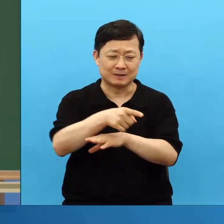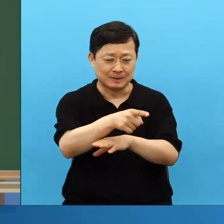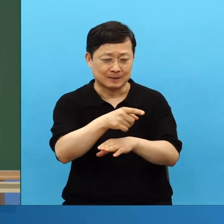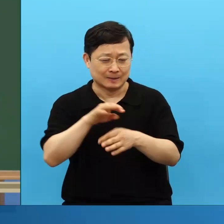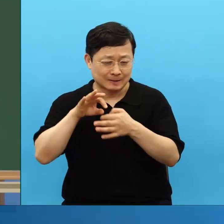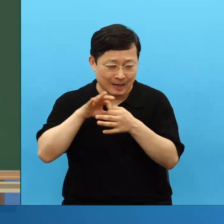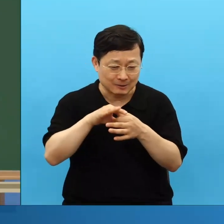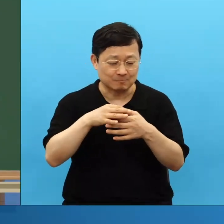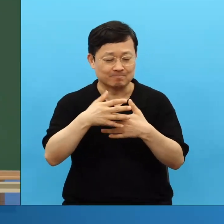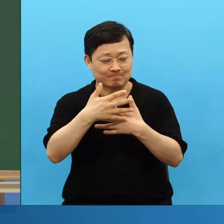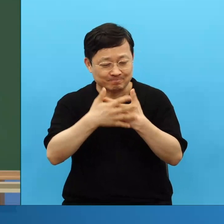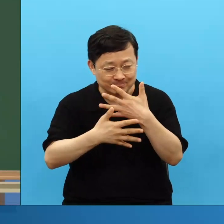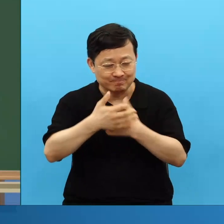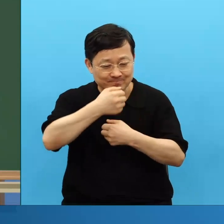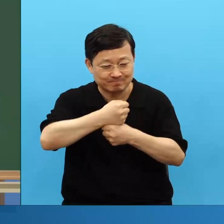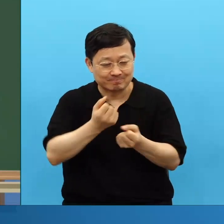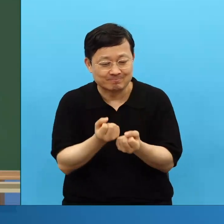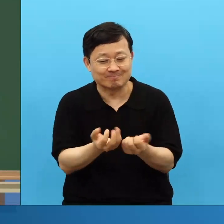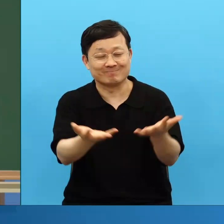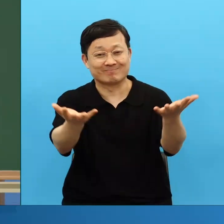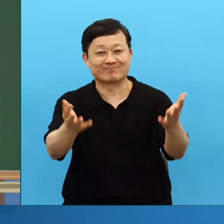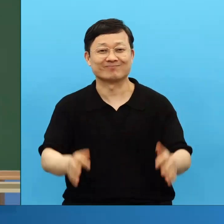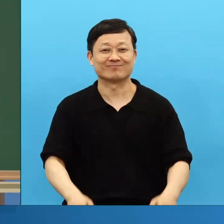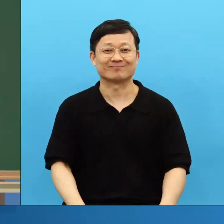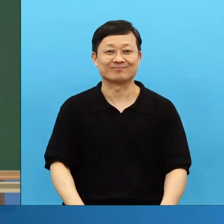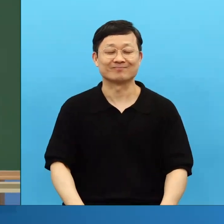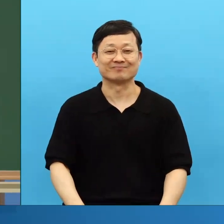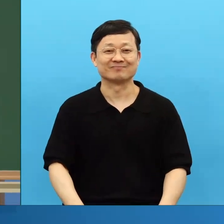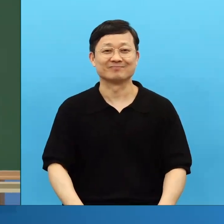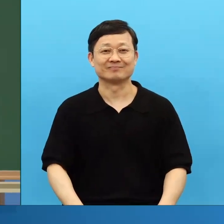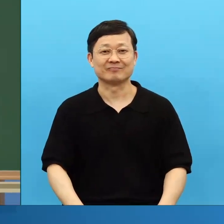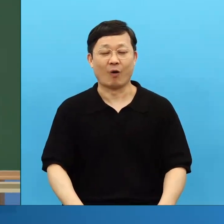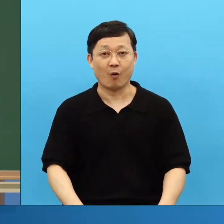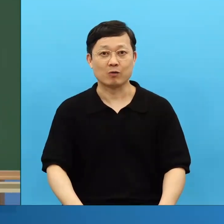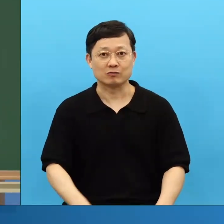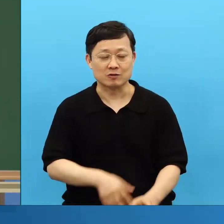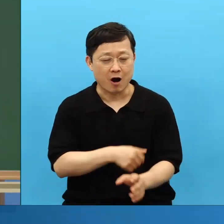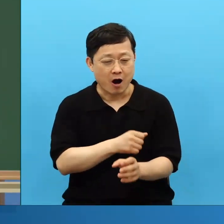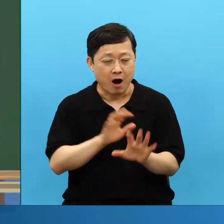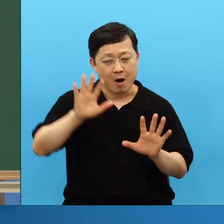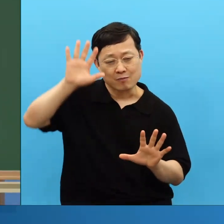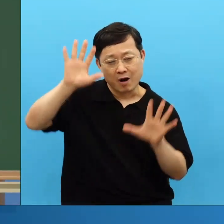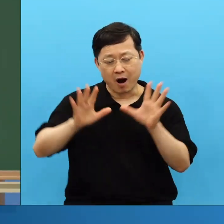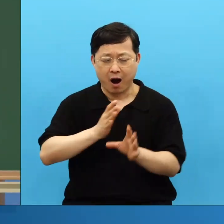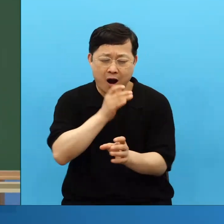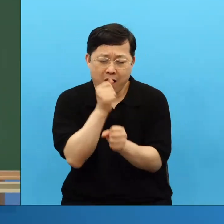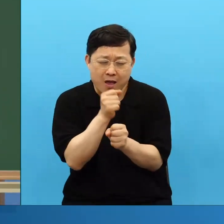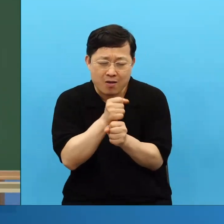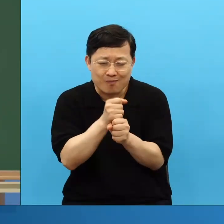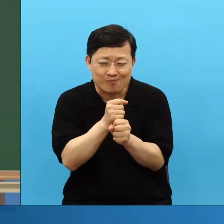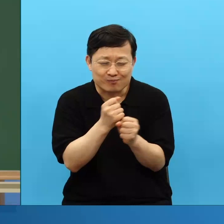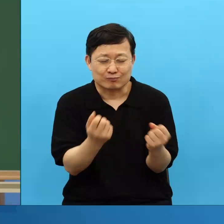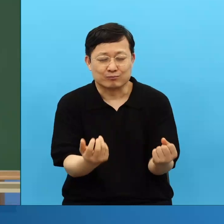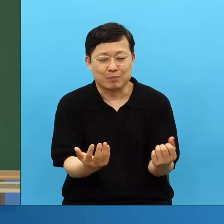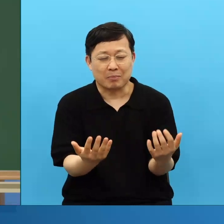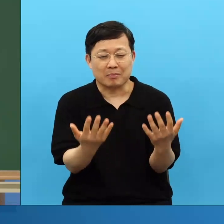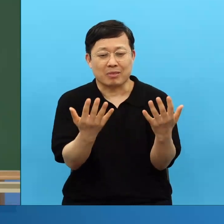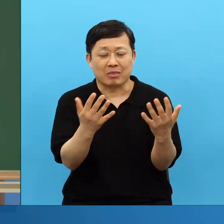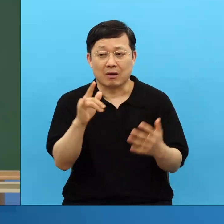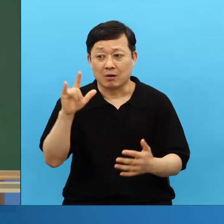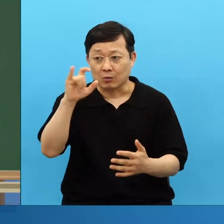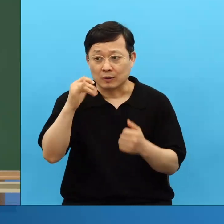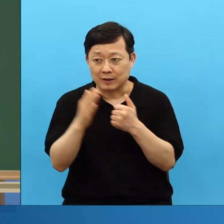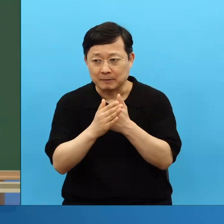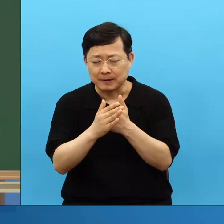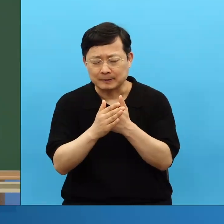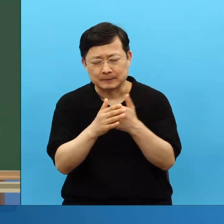높일 수 있어서 나중에 굉장히 그 수준 있는 작품도 이제 하다가 코로나 때문에 지금은 웹